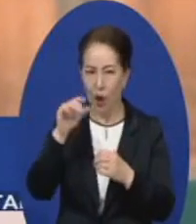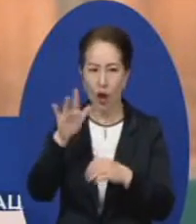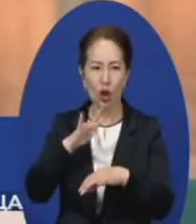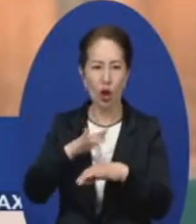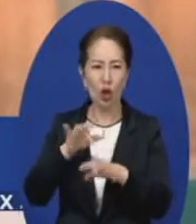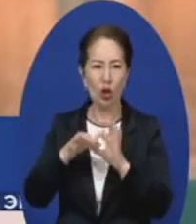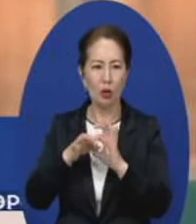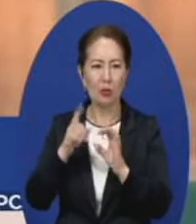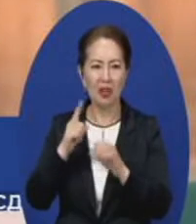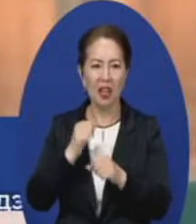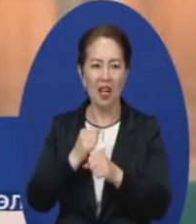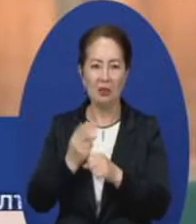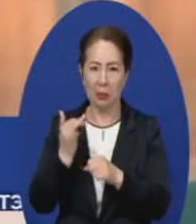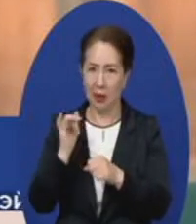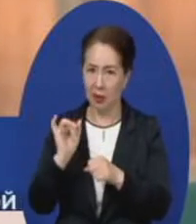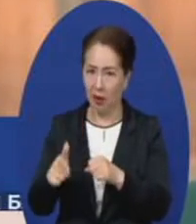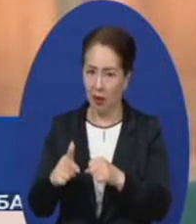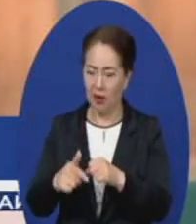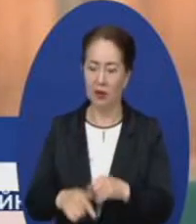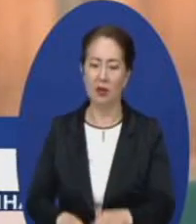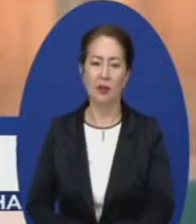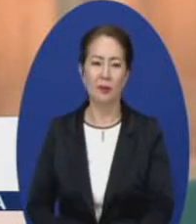нэг ажил нь энэ байгаа.